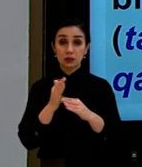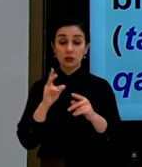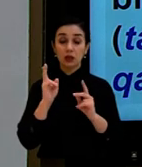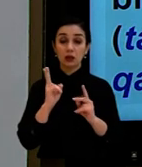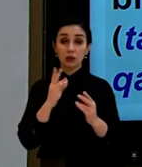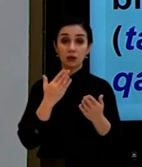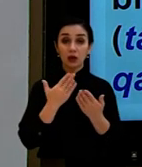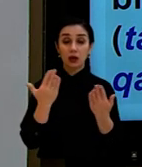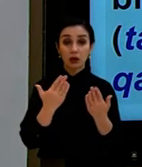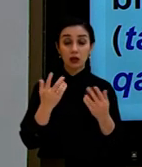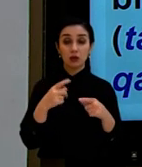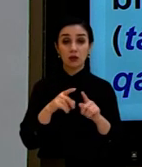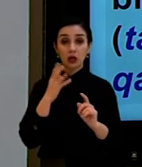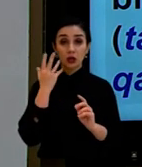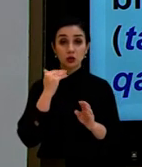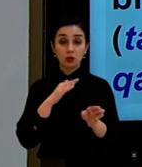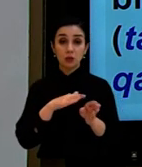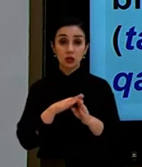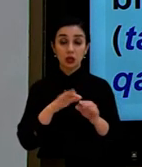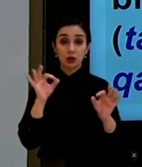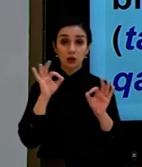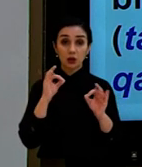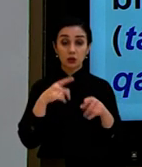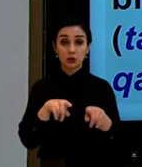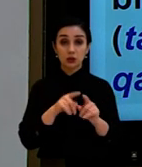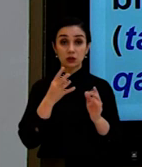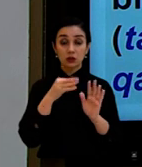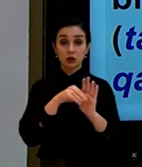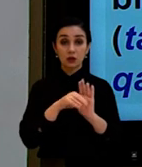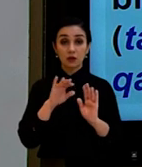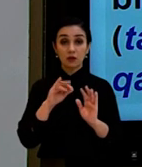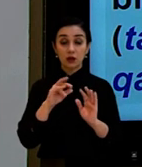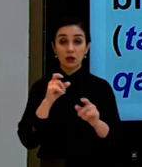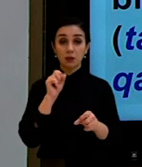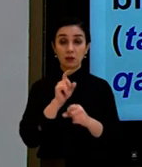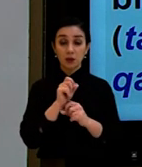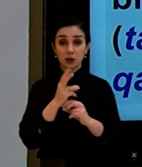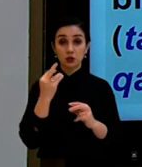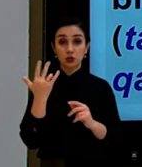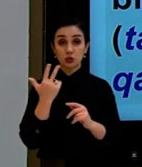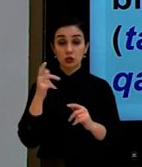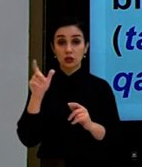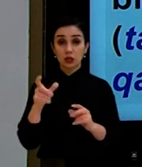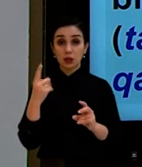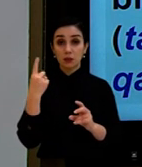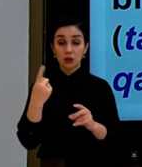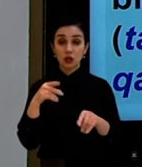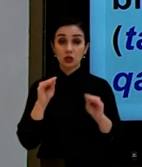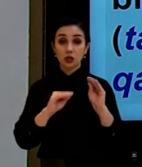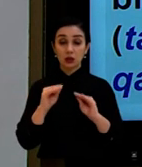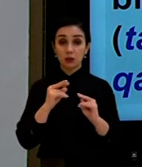kim, qanday va qachon bajarilishi majhul nisbatdagi fe'lning buyruq, ya'ni 3-chi shaxs birlik shakli